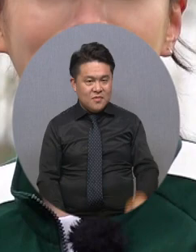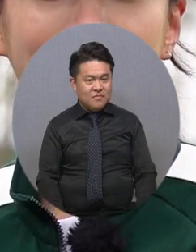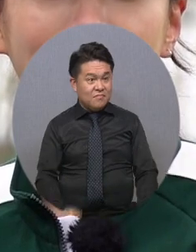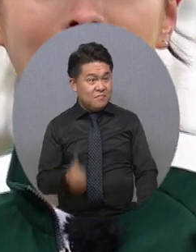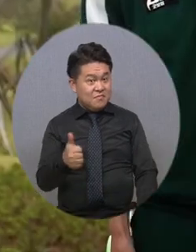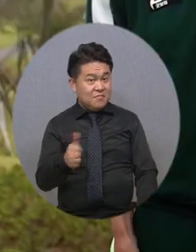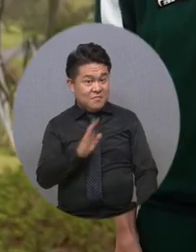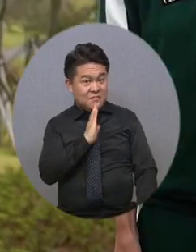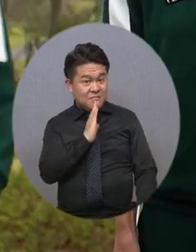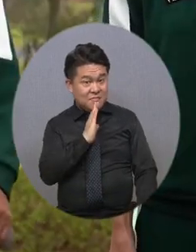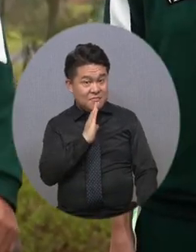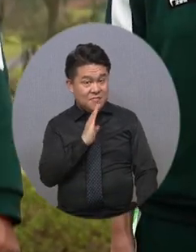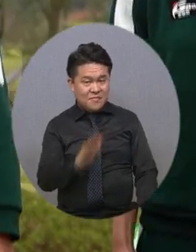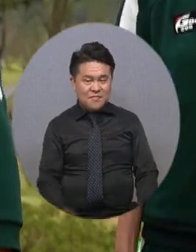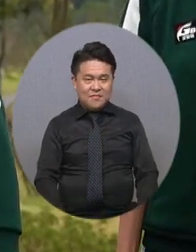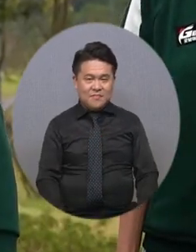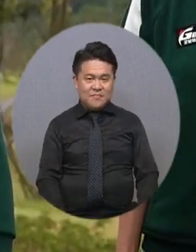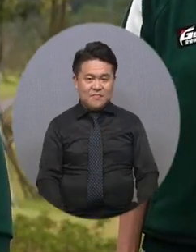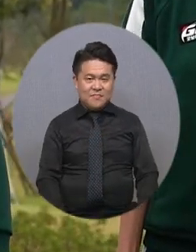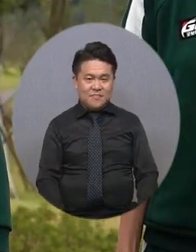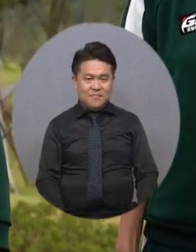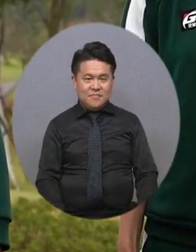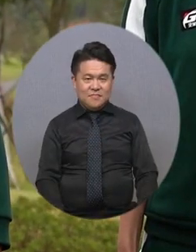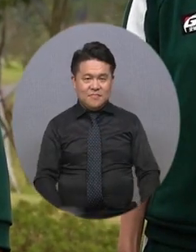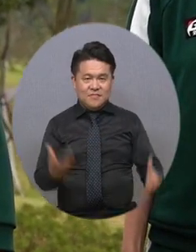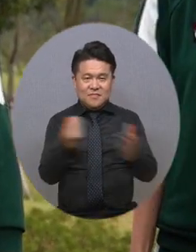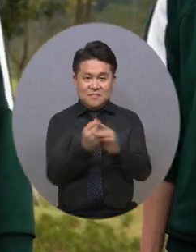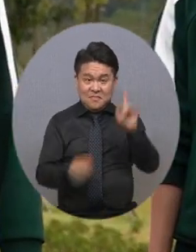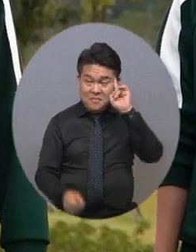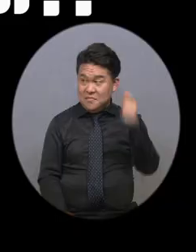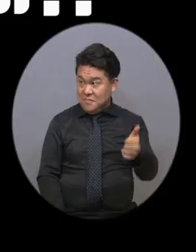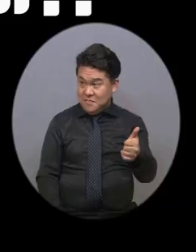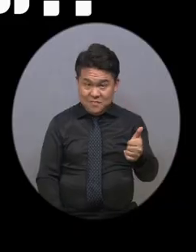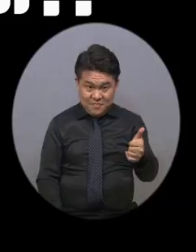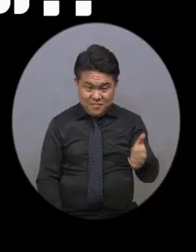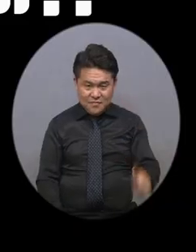이거는 완벽한 거 아니에요? 이거는 완벽한 거 아니에요?